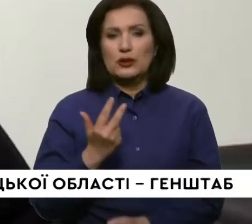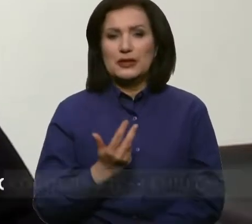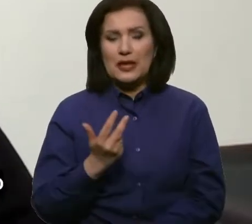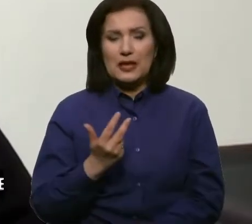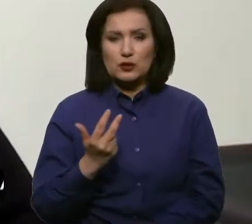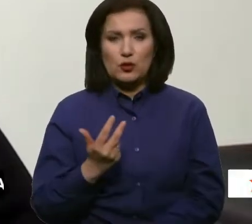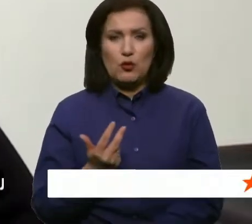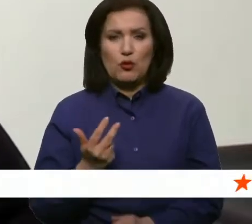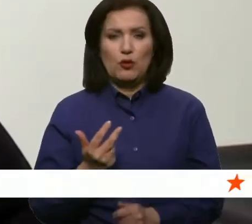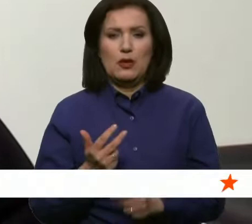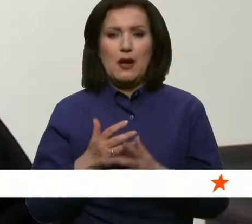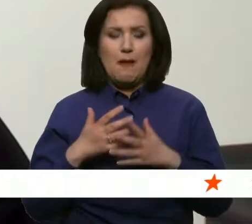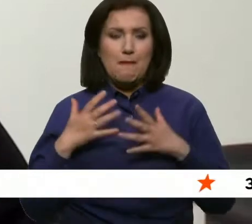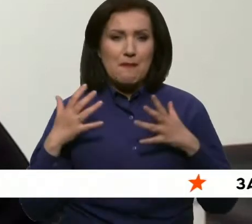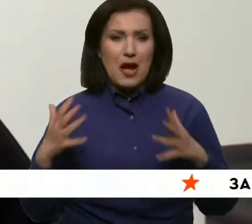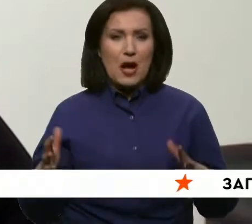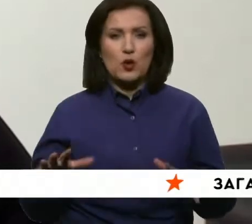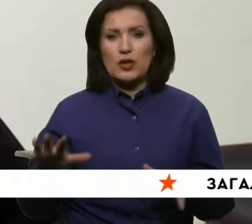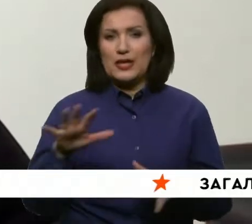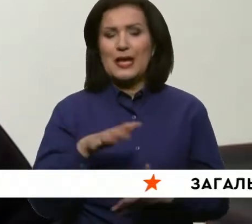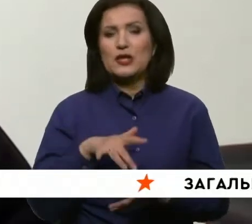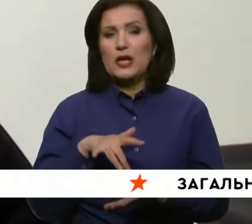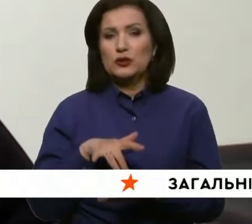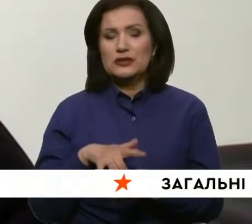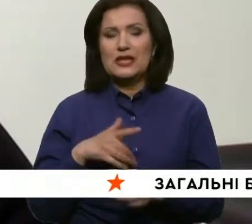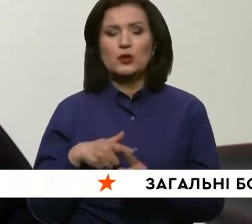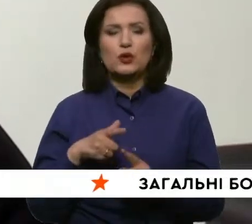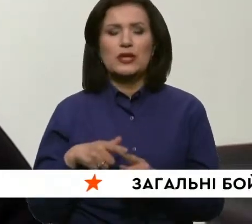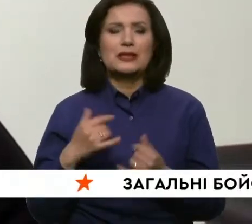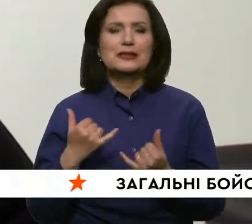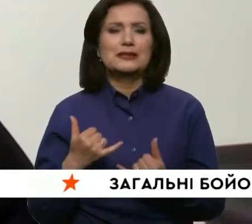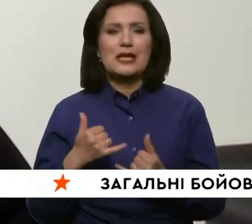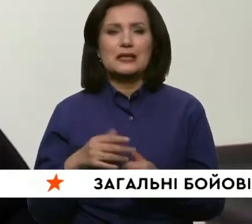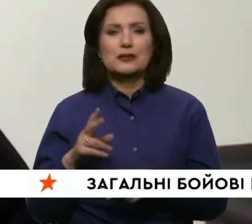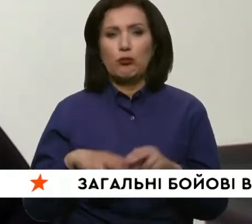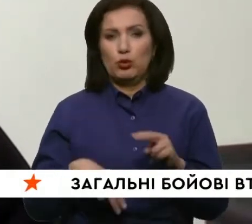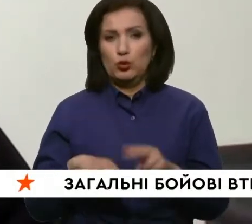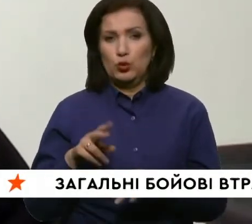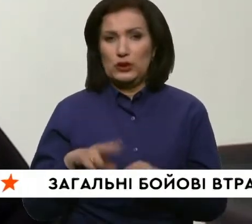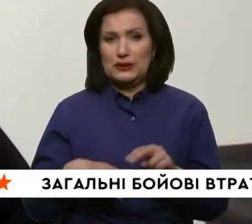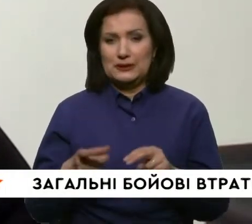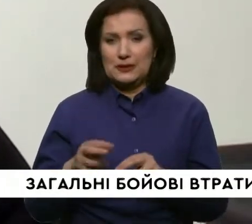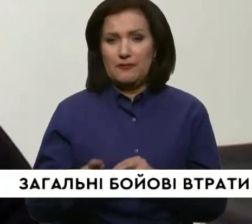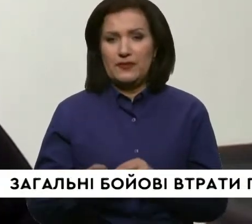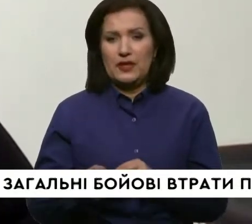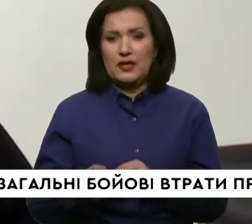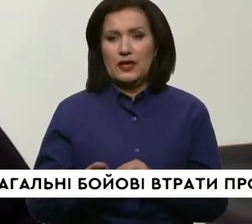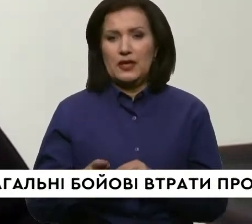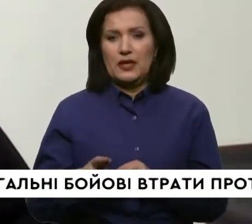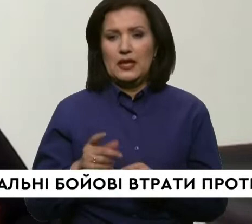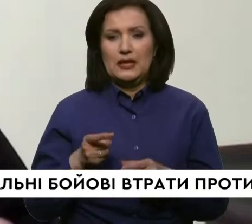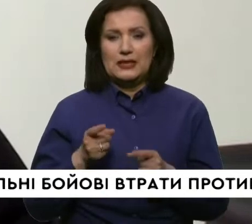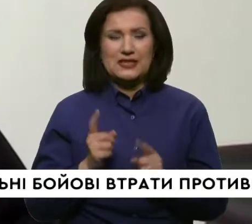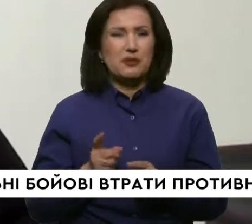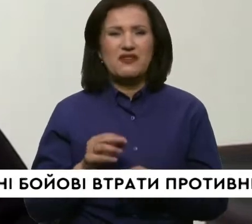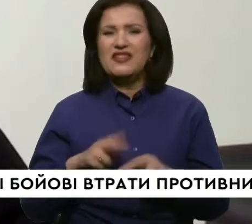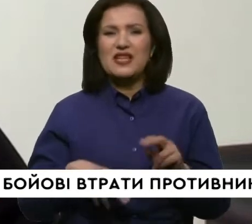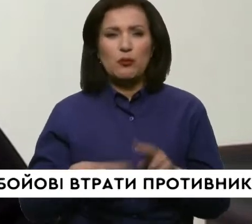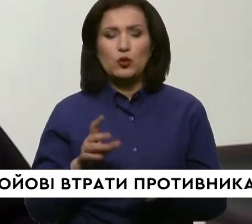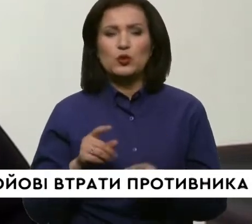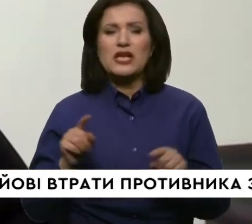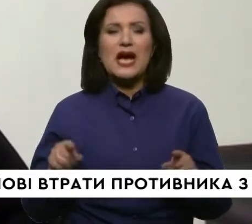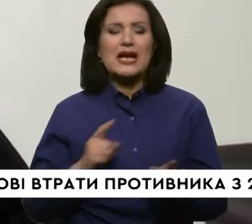3-го макрорегіонального центру, який зараз будується. Він насправді не будується,